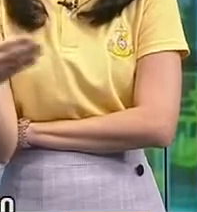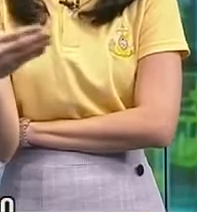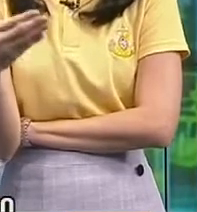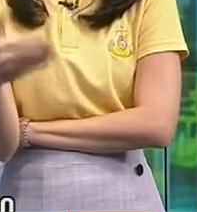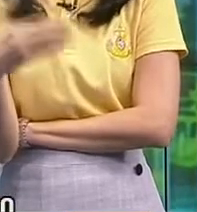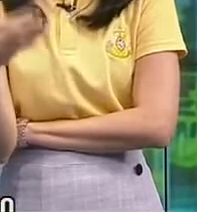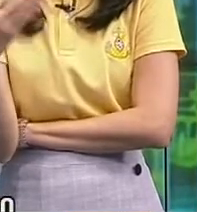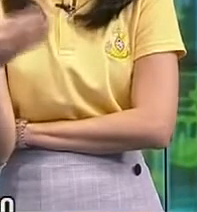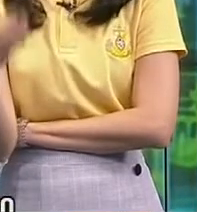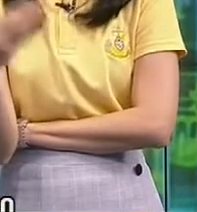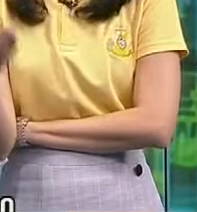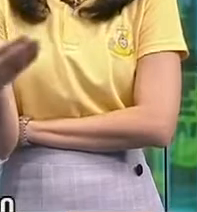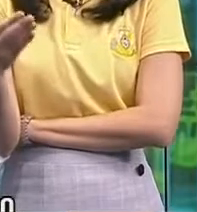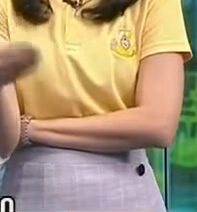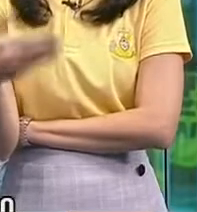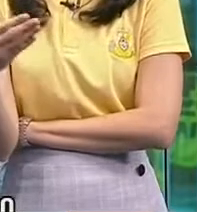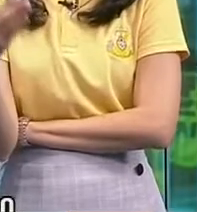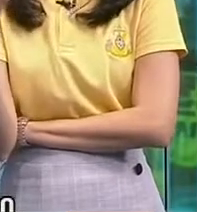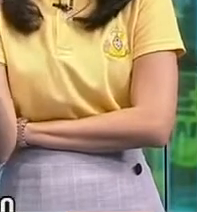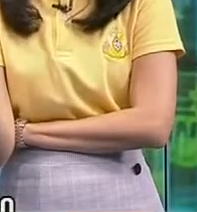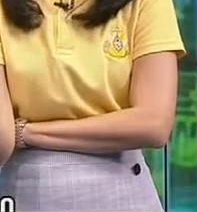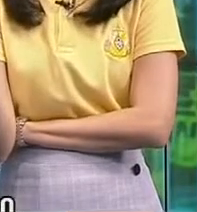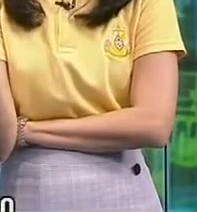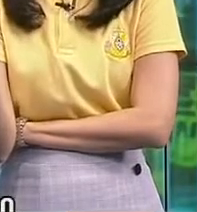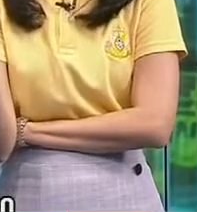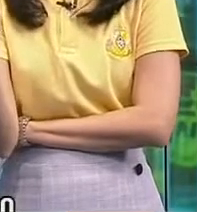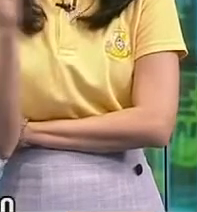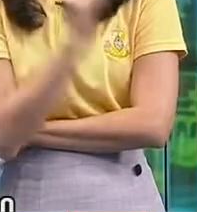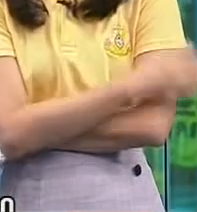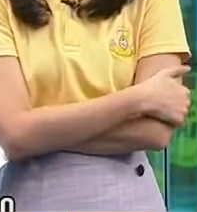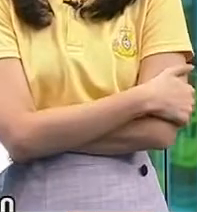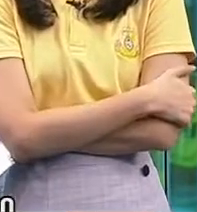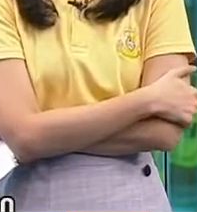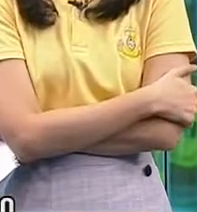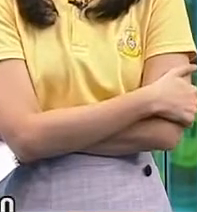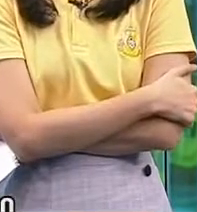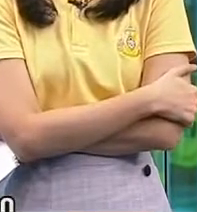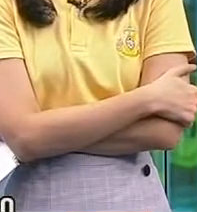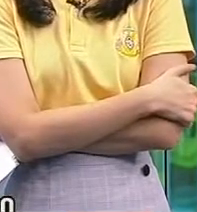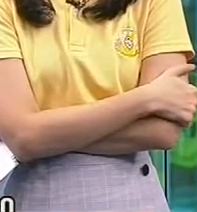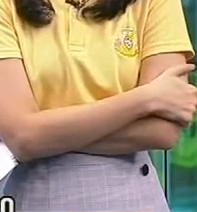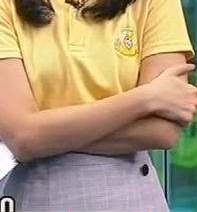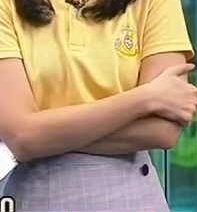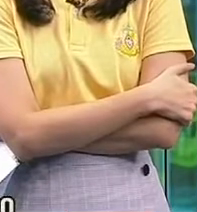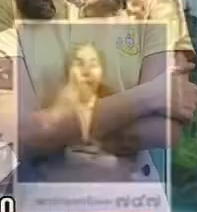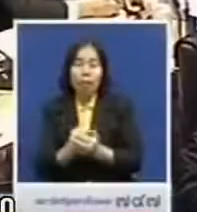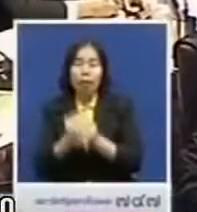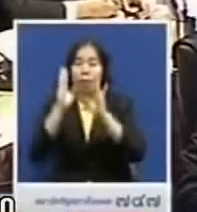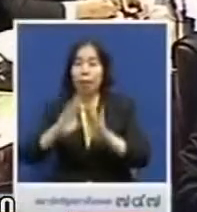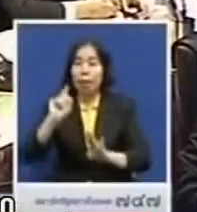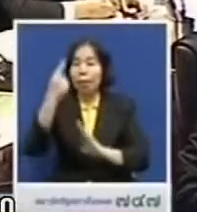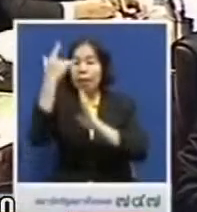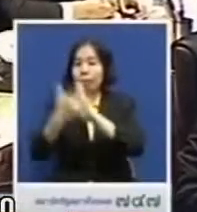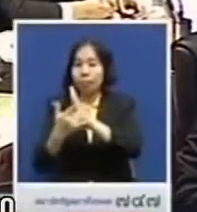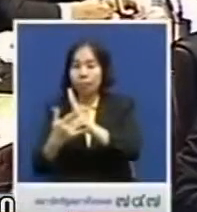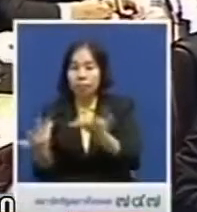านมีข้อมูลแน่นมากน้อยแค่ไหนอย่างไรในการที่จะอภิปรายนโยบายของรัฐบาลในวันนี้ค่ะ ถ้าพูดถึงข้อมูลในส่วนของนโย